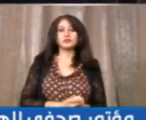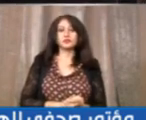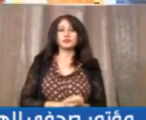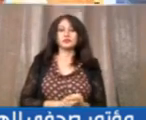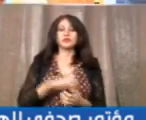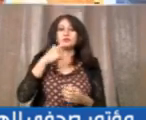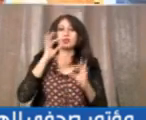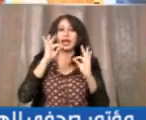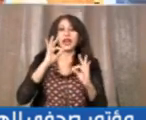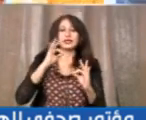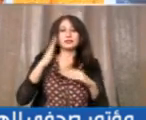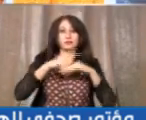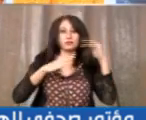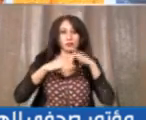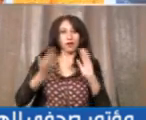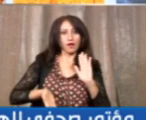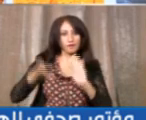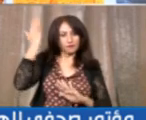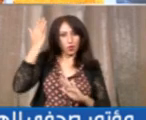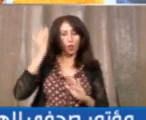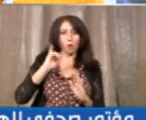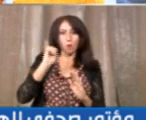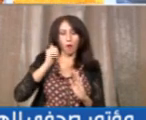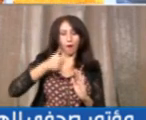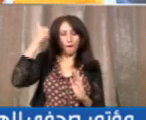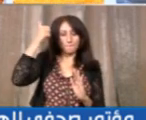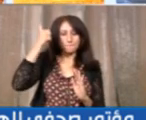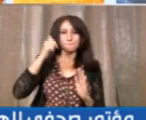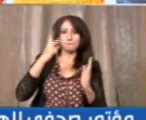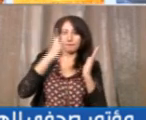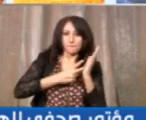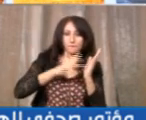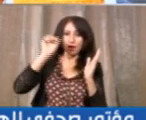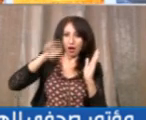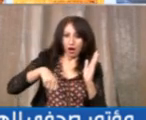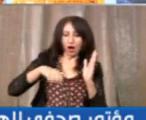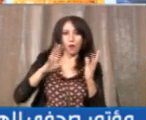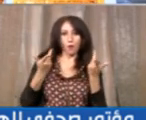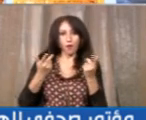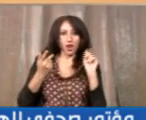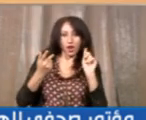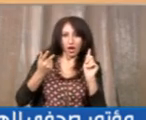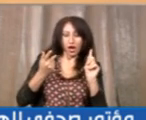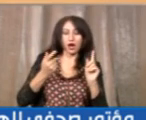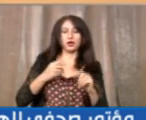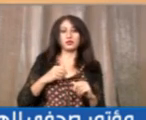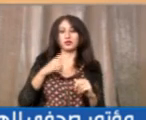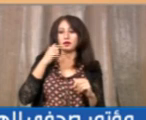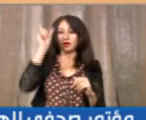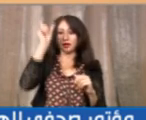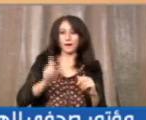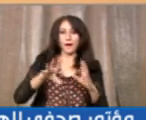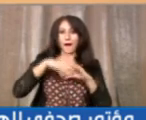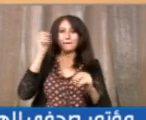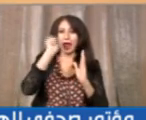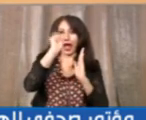تم رفع كفاءه التطبيقات الخاصه بعمليه التاييدات عشان يتم سهوله واليسر وتنعمها بكافه